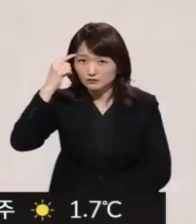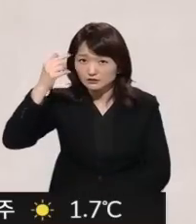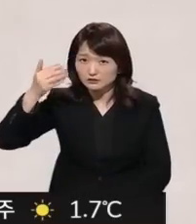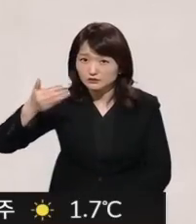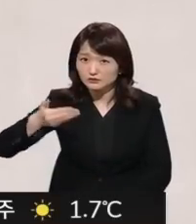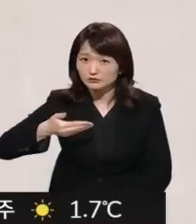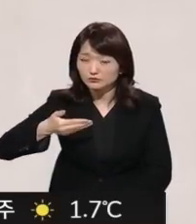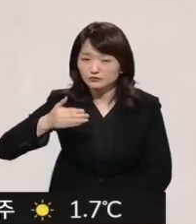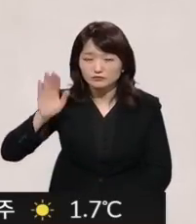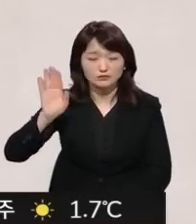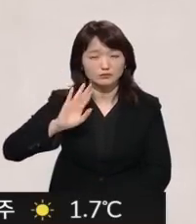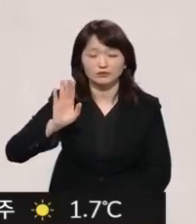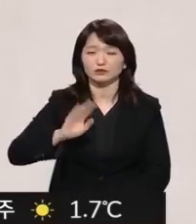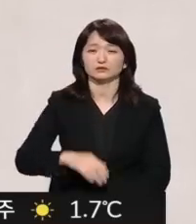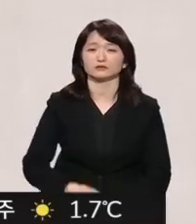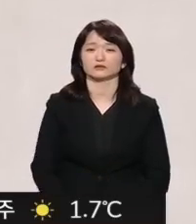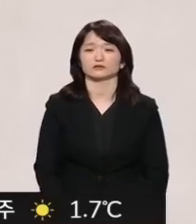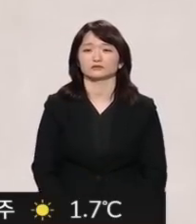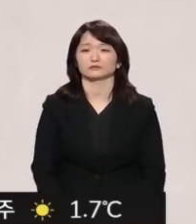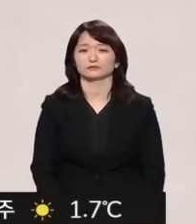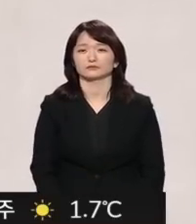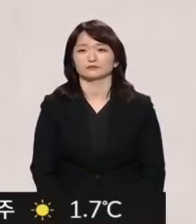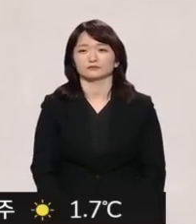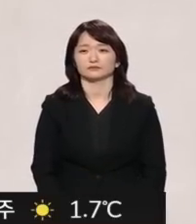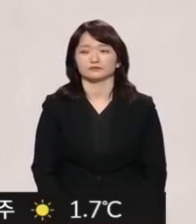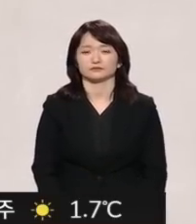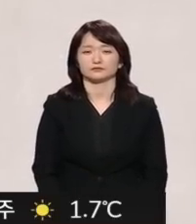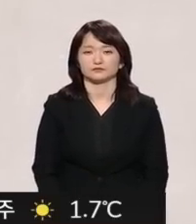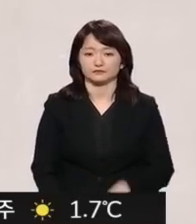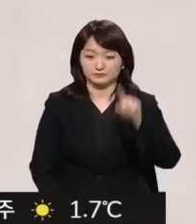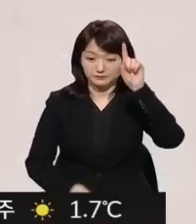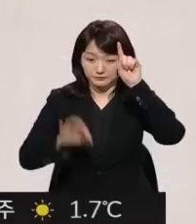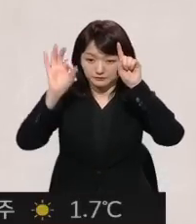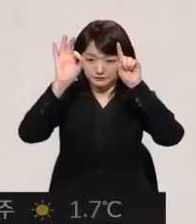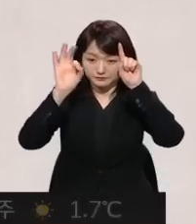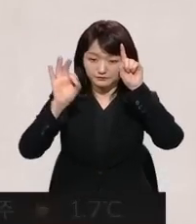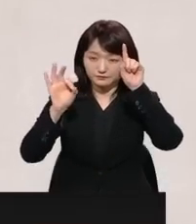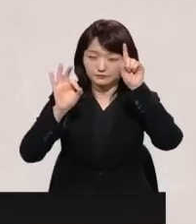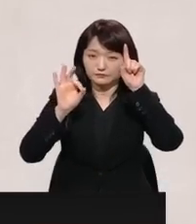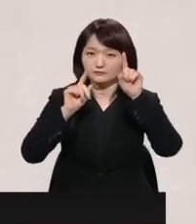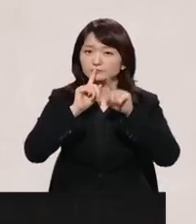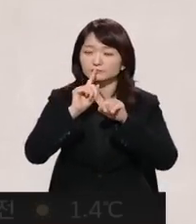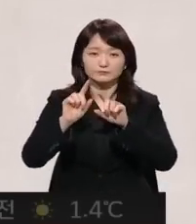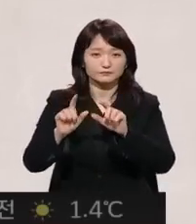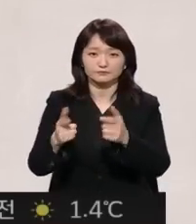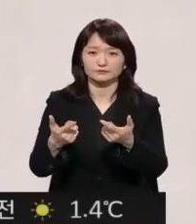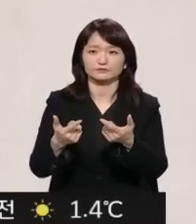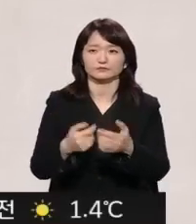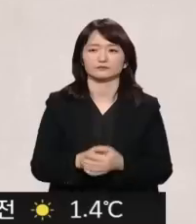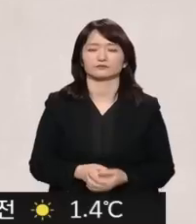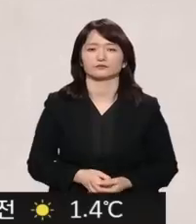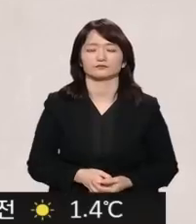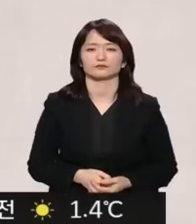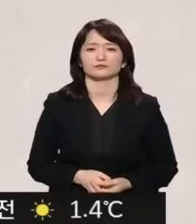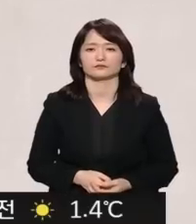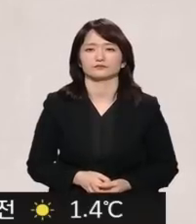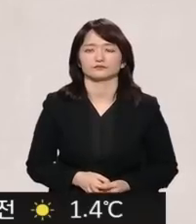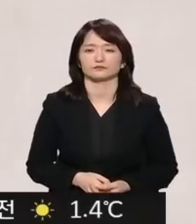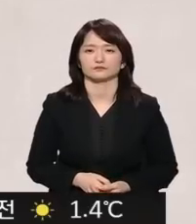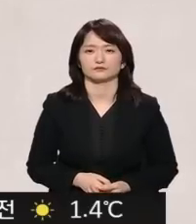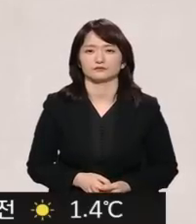그렇지가 않다고 하더라고요 그러니까 사실 100%인데 100%라고 그 확률은 얘기를 하지 않기 때문에 다 100%다를